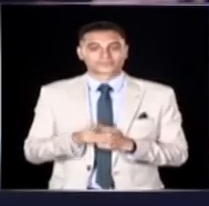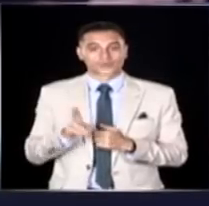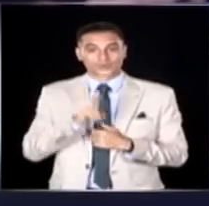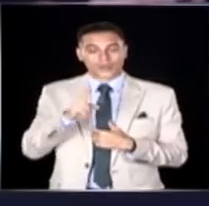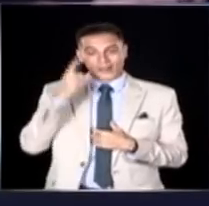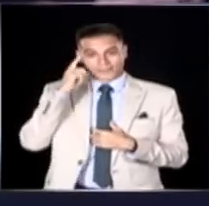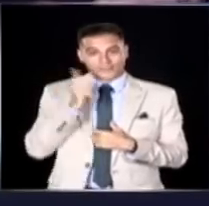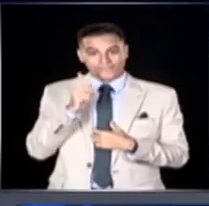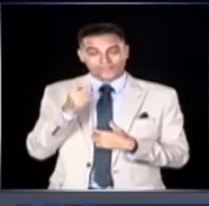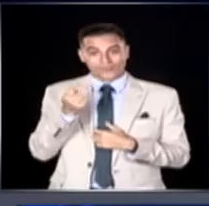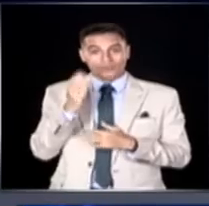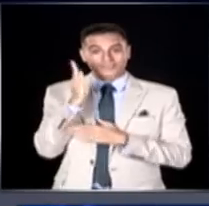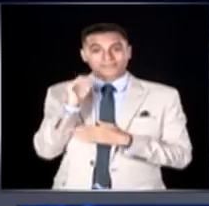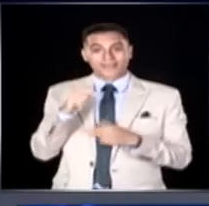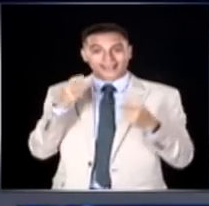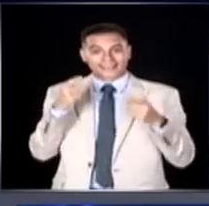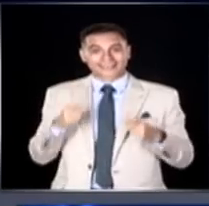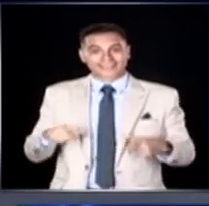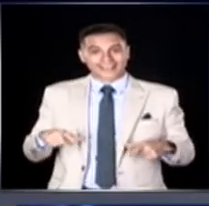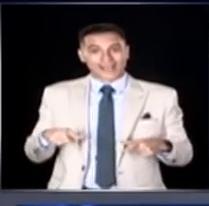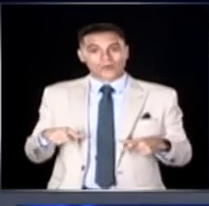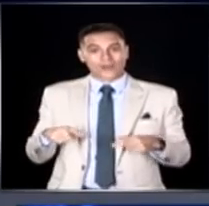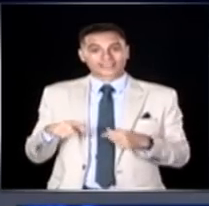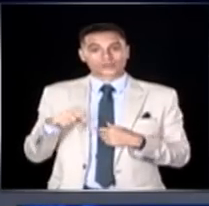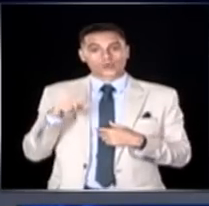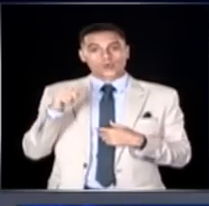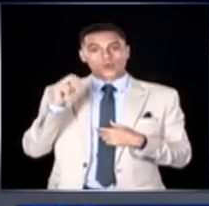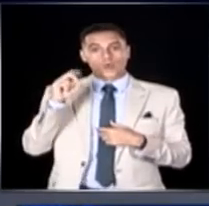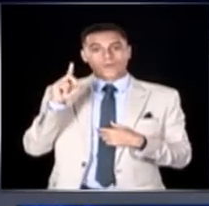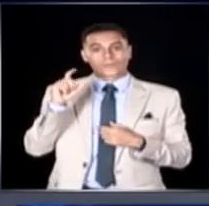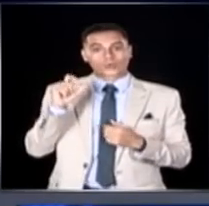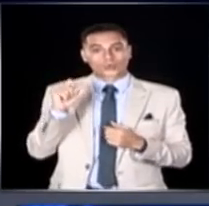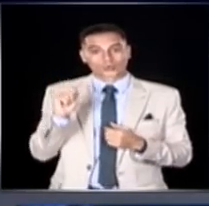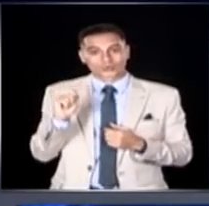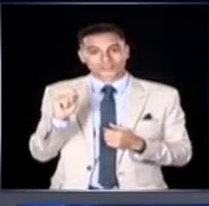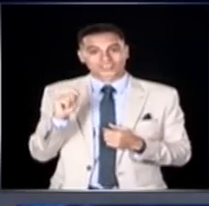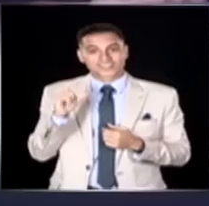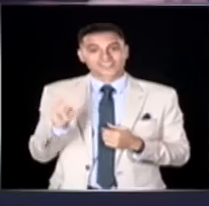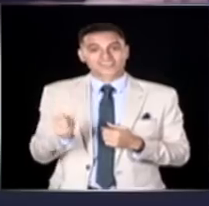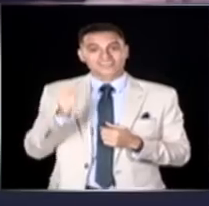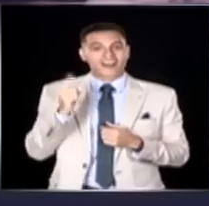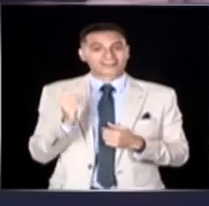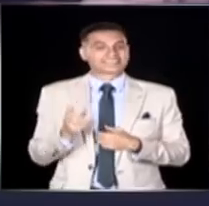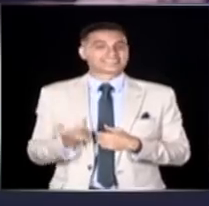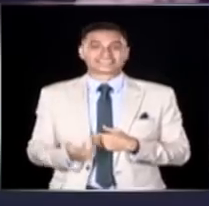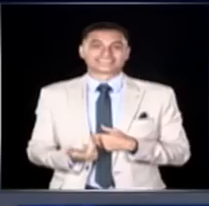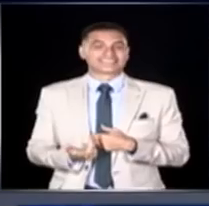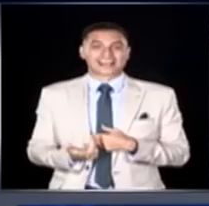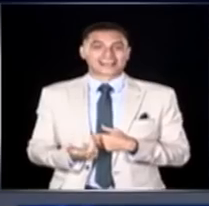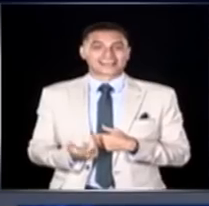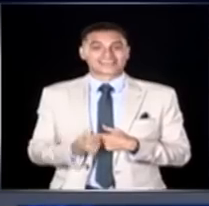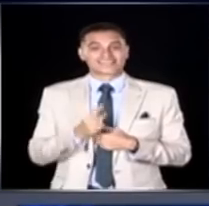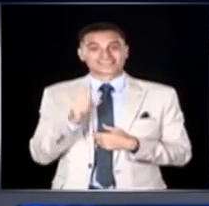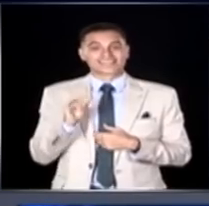بذمتك العملة الرسمية لدولة قبرص تبقى دينار؟ دولار. يا